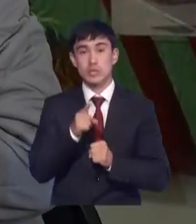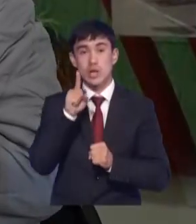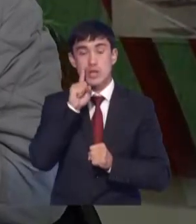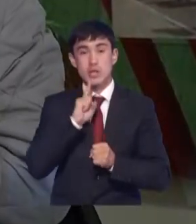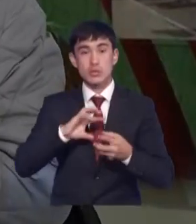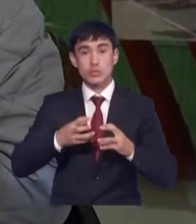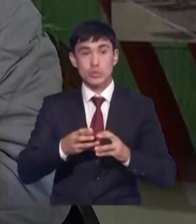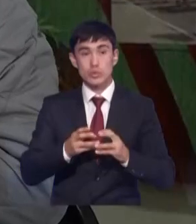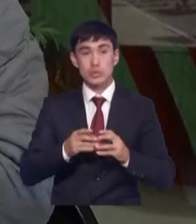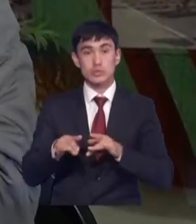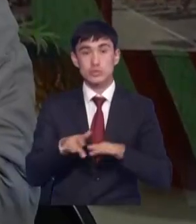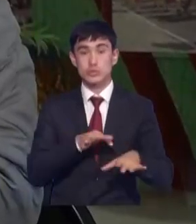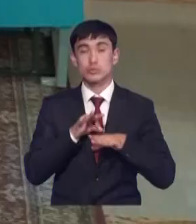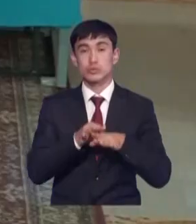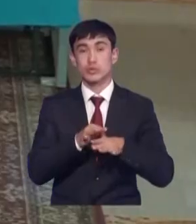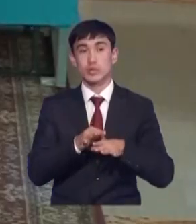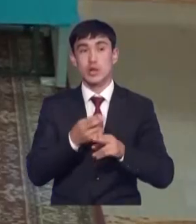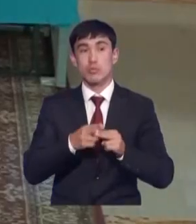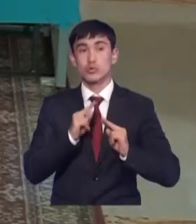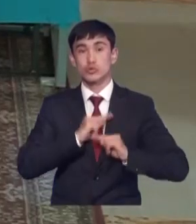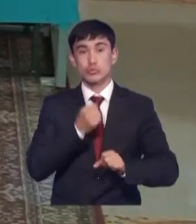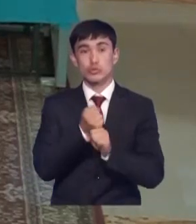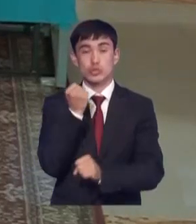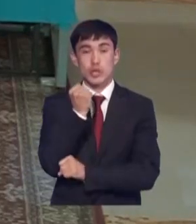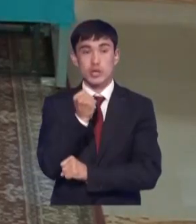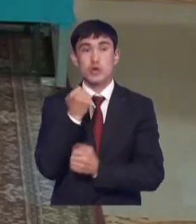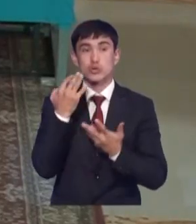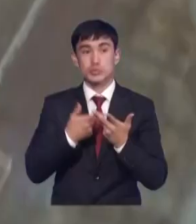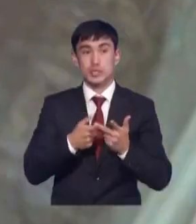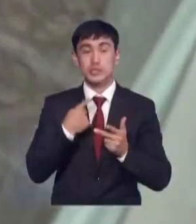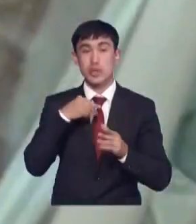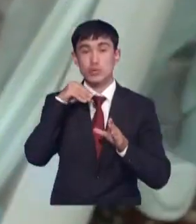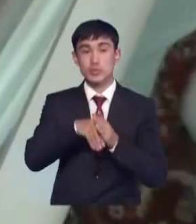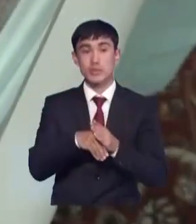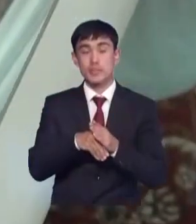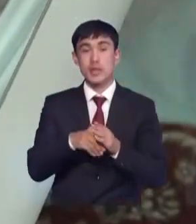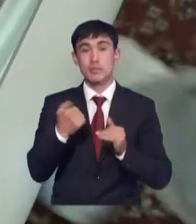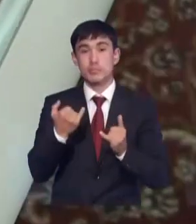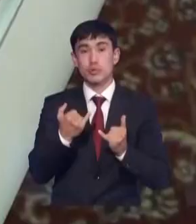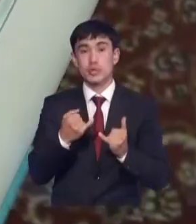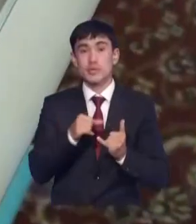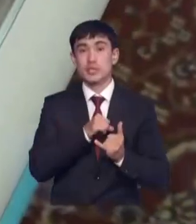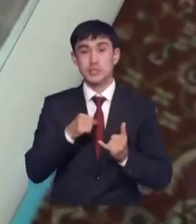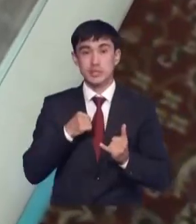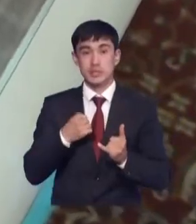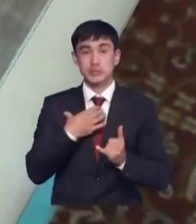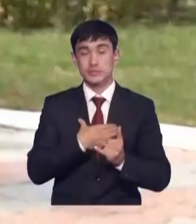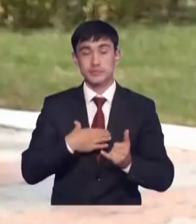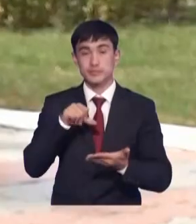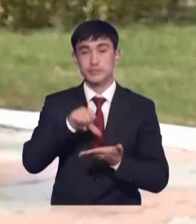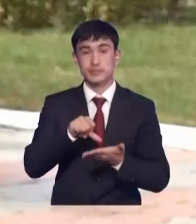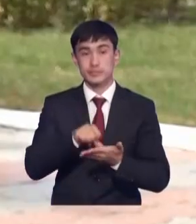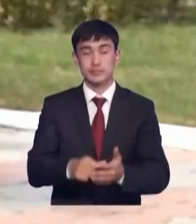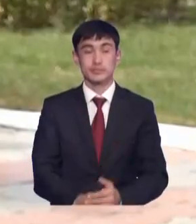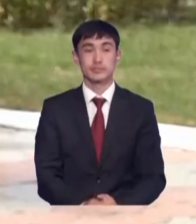қабылдау жұмыстары қызу жүріп жатыр. Тер төккен жұмысшылар жұмыс арасында дауыс берді. Олар да елдің ертеңіне бейжай қарамайды. Ал